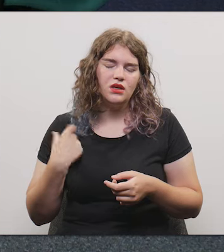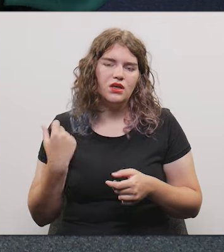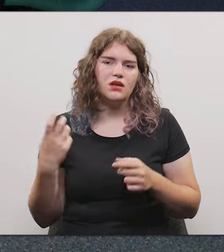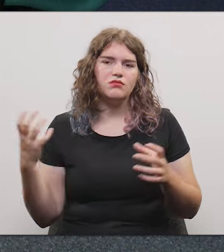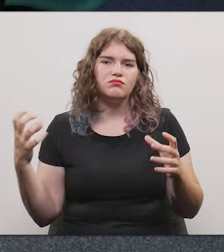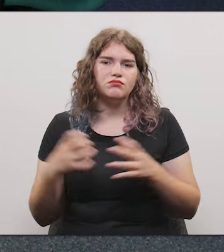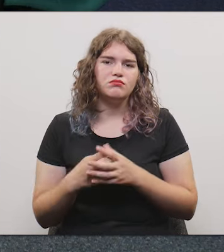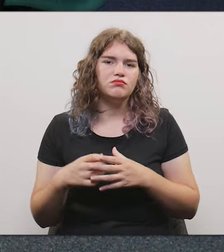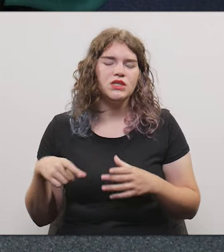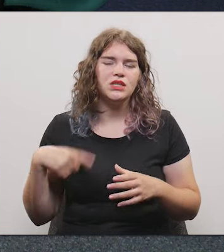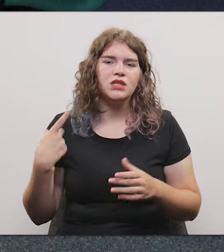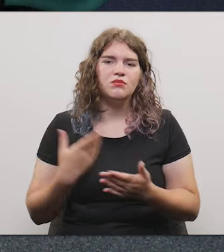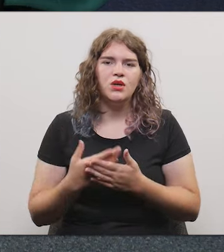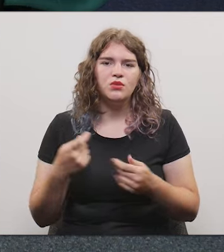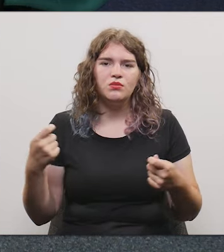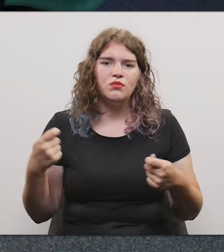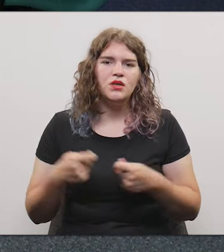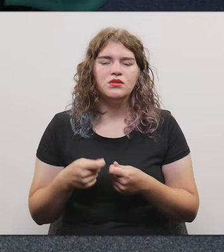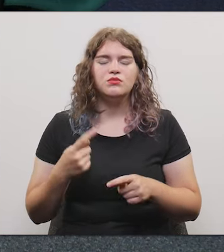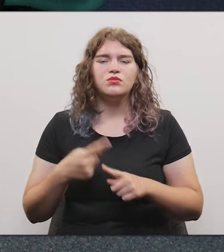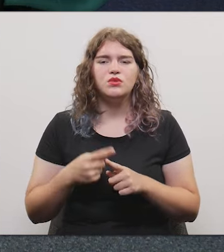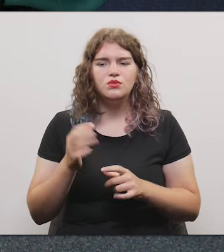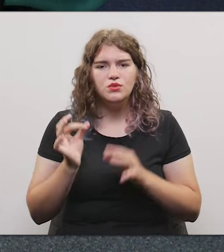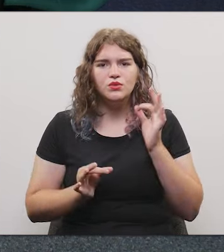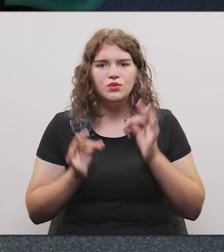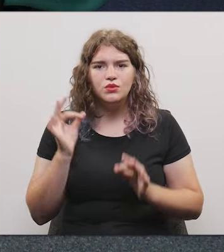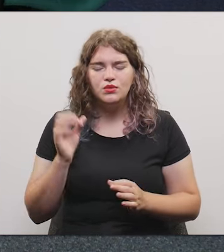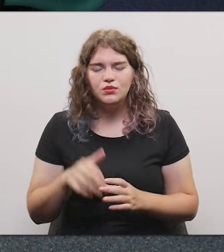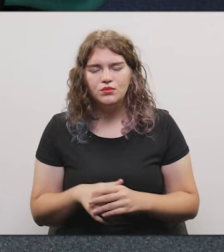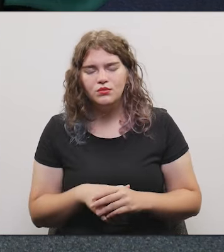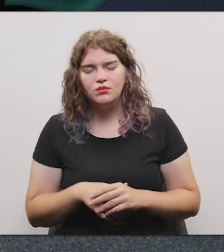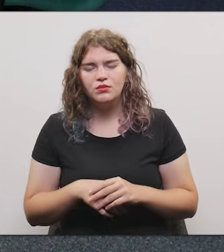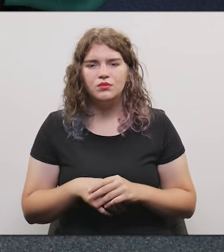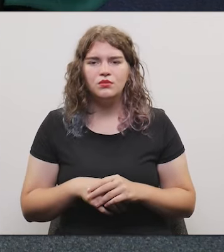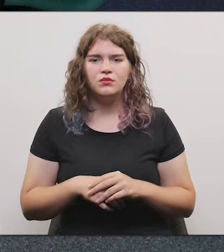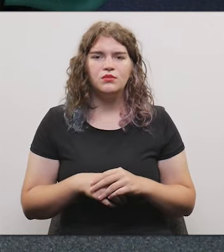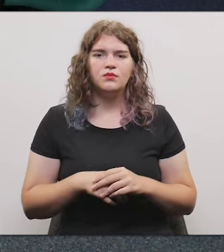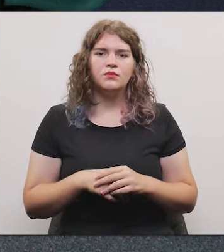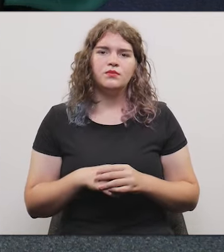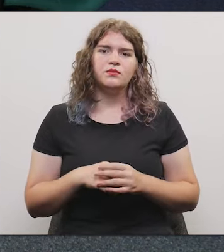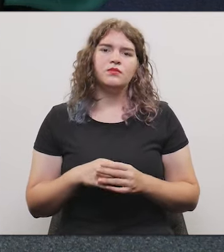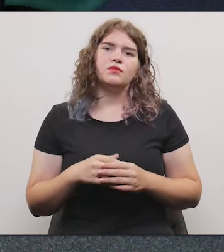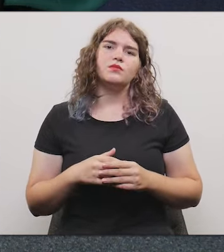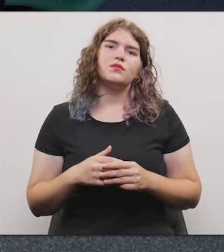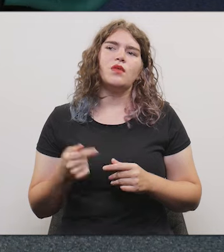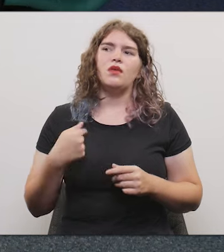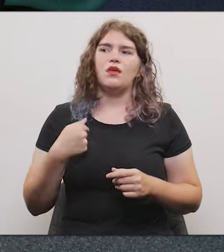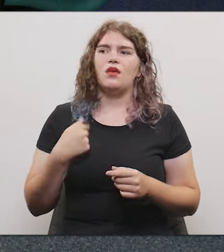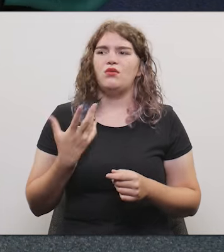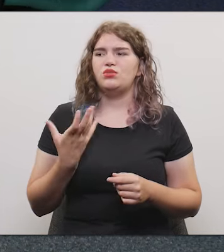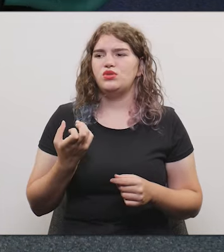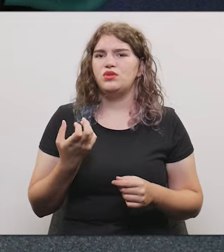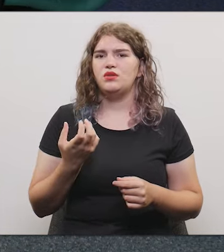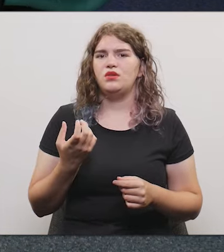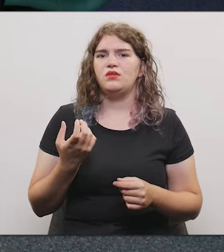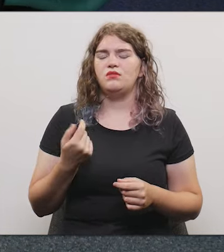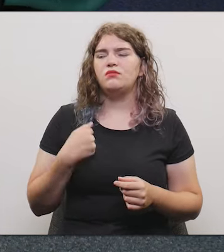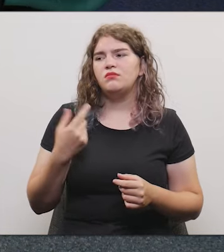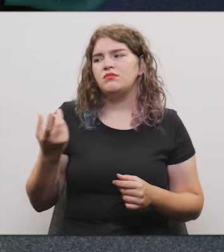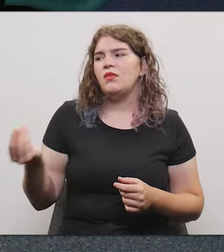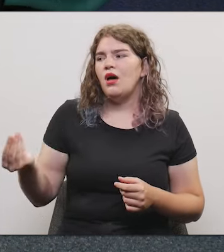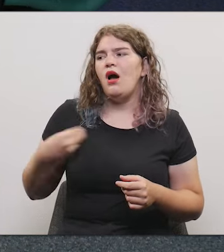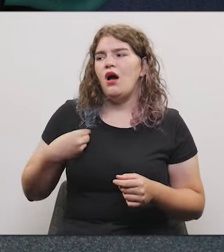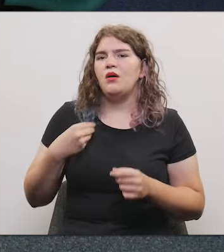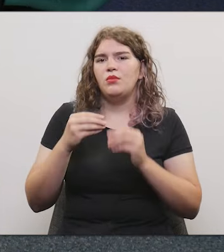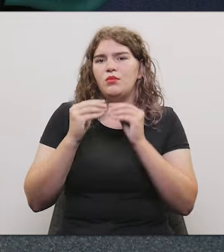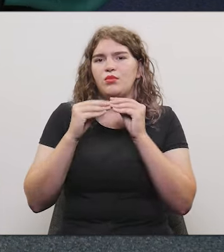tinerii, se adunau tinerii pentru părtășie și pentru studiu. Și eu ce să zic, am